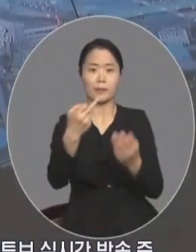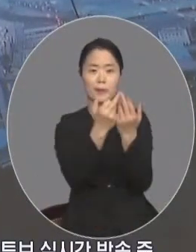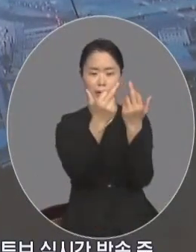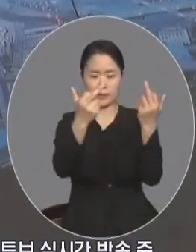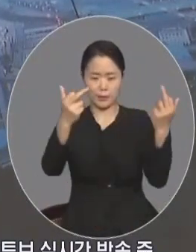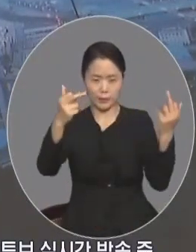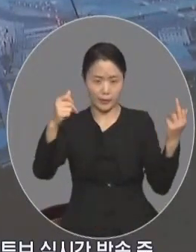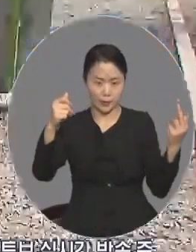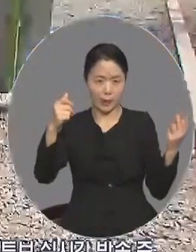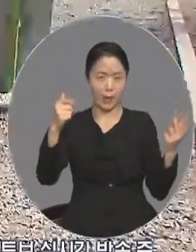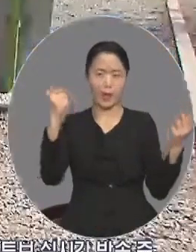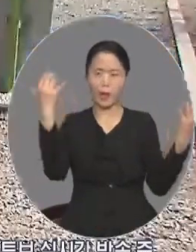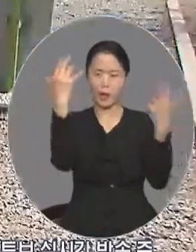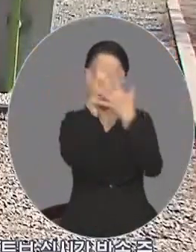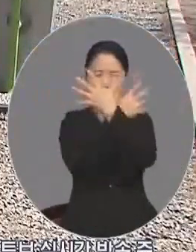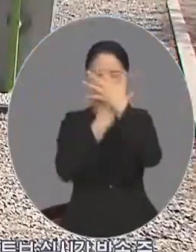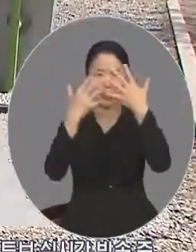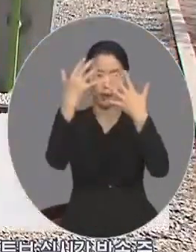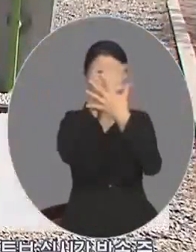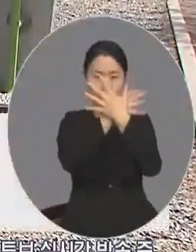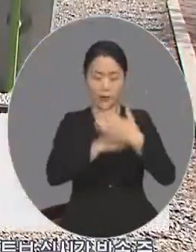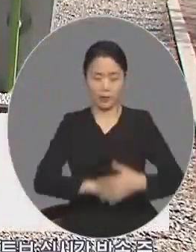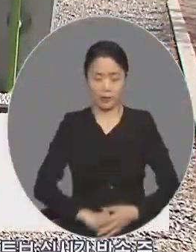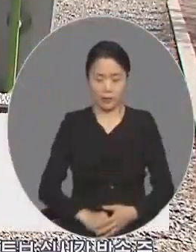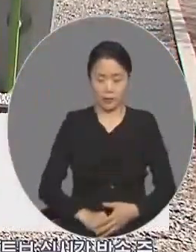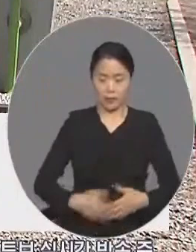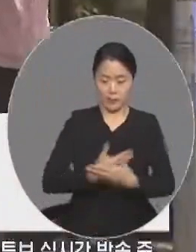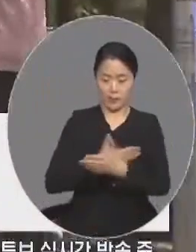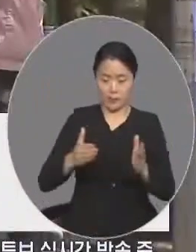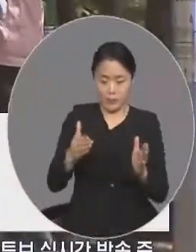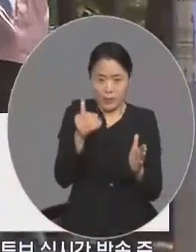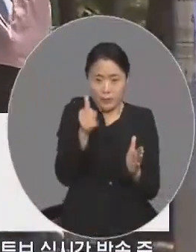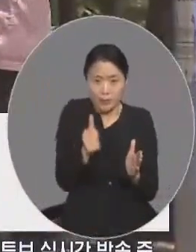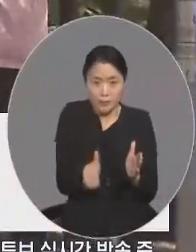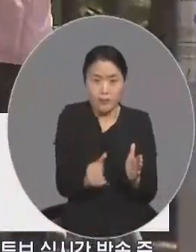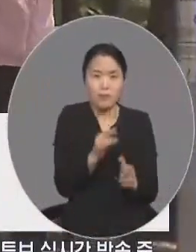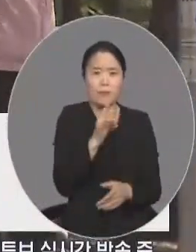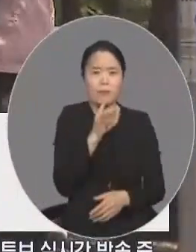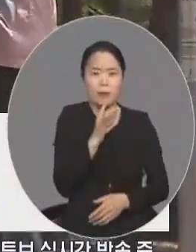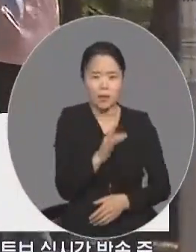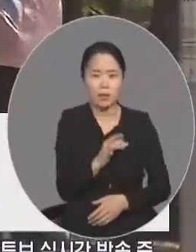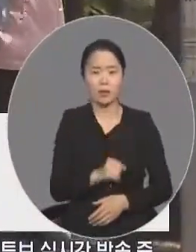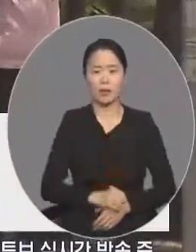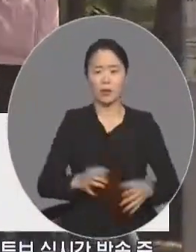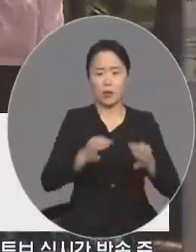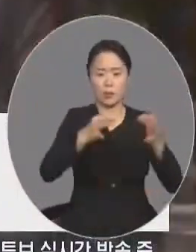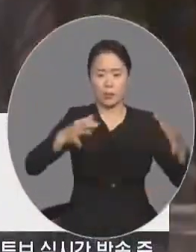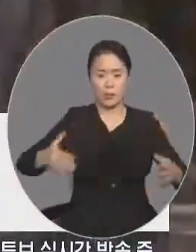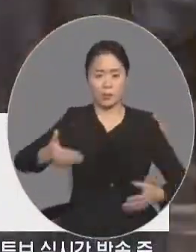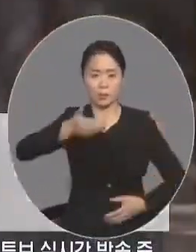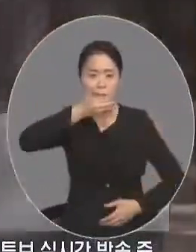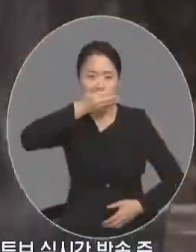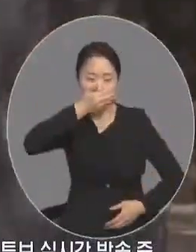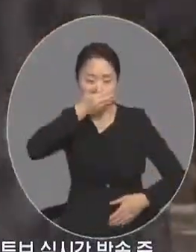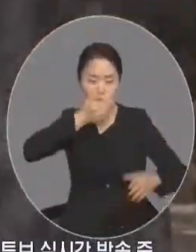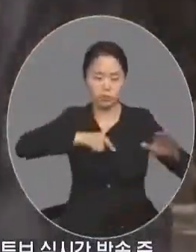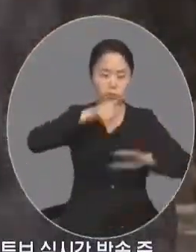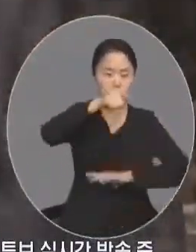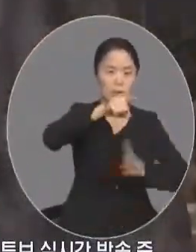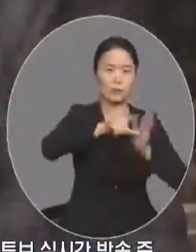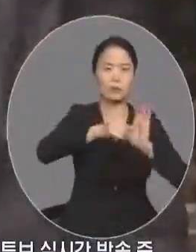겁니다. 그렇다고 마냥 실내에만 있을 수도 없으니 오랜만에 꺼내든 마스크는 외출